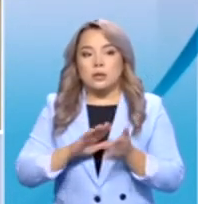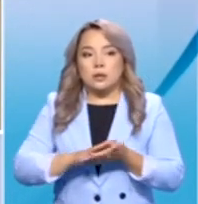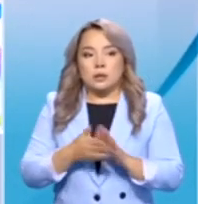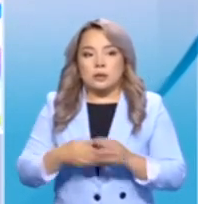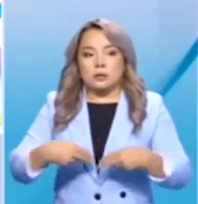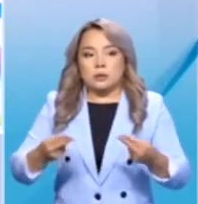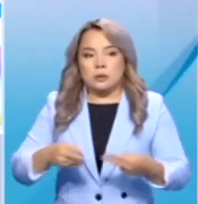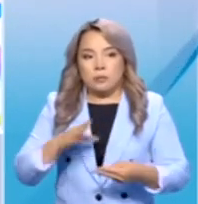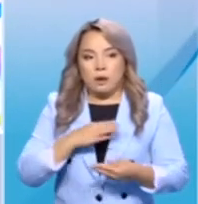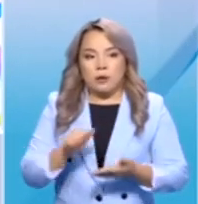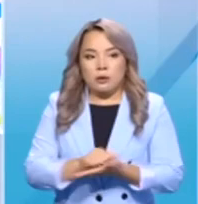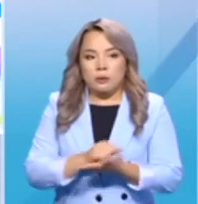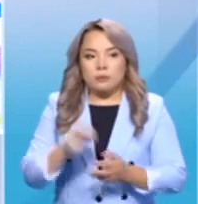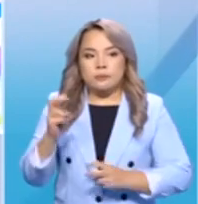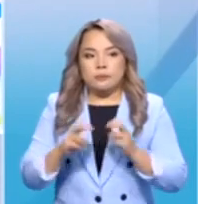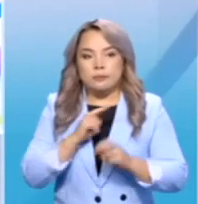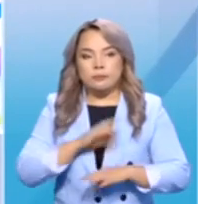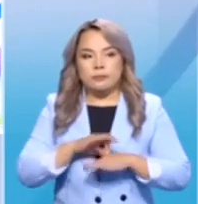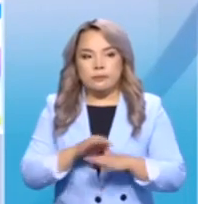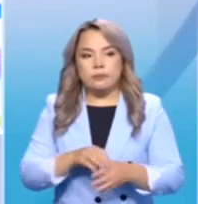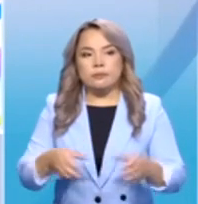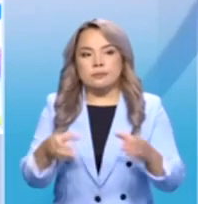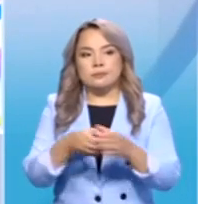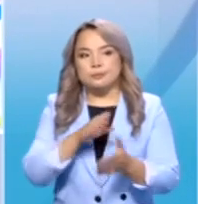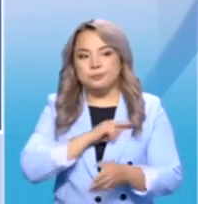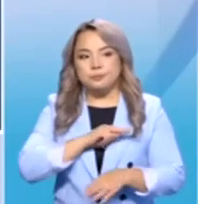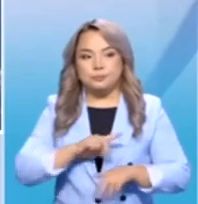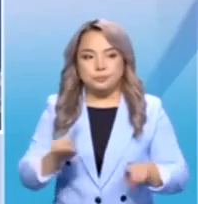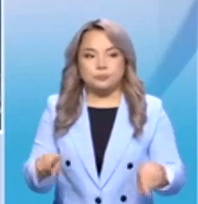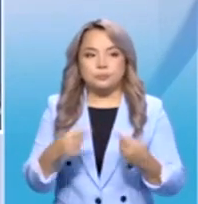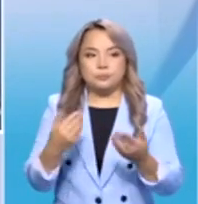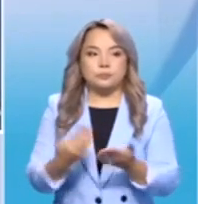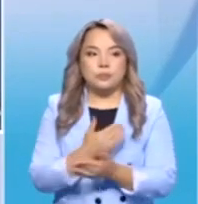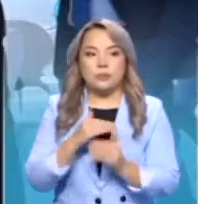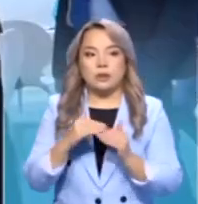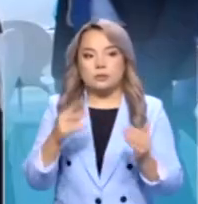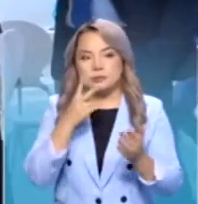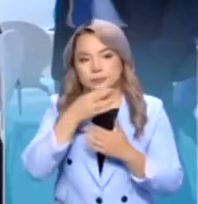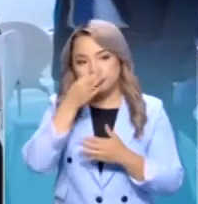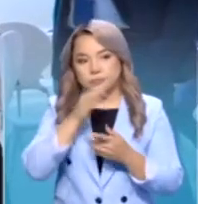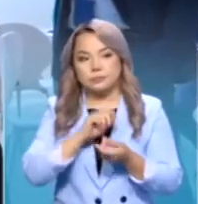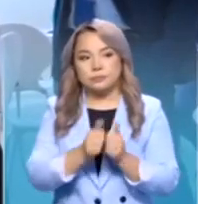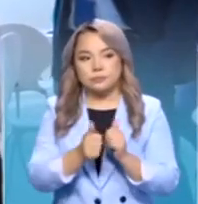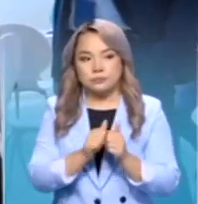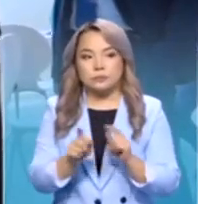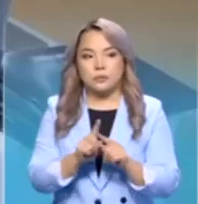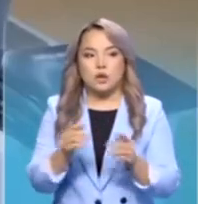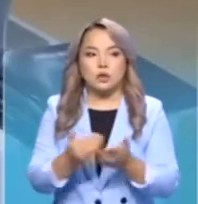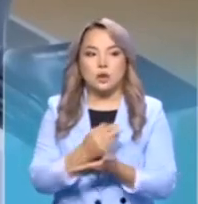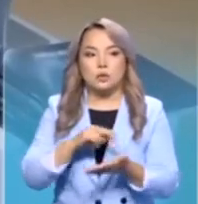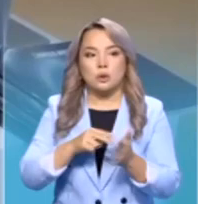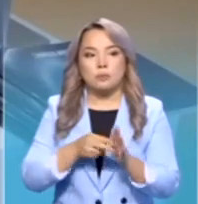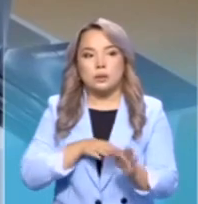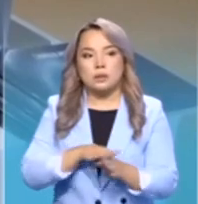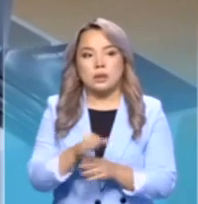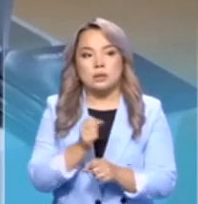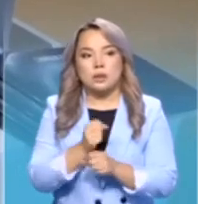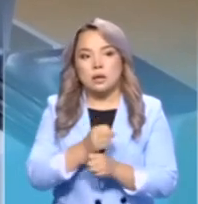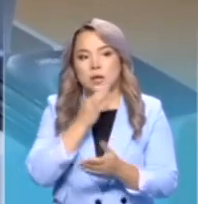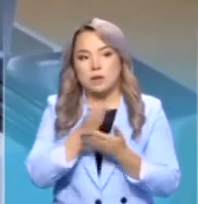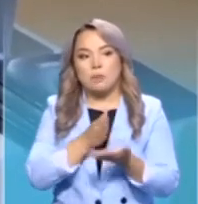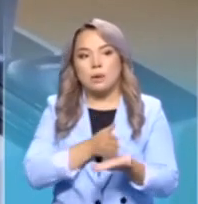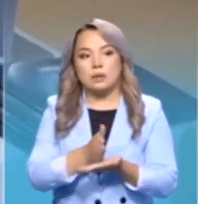қойды. Құжаттар өнеркәсіп саласындағы ынтымақтастықты жаңа деңгейге көтеру, тәжірибе алмасу және жаңа жобаларды жүзеге